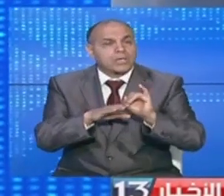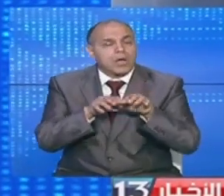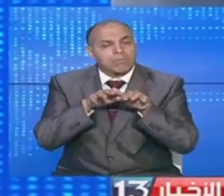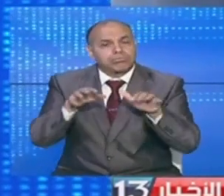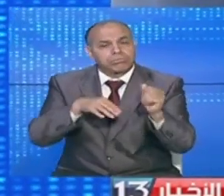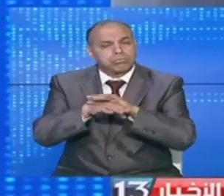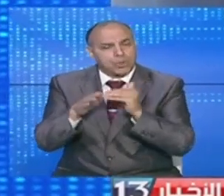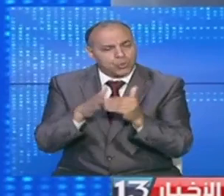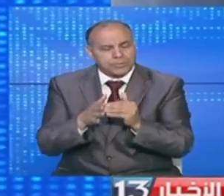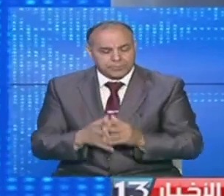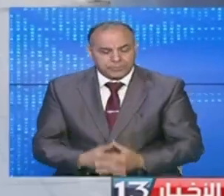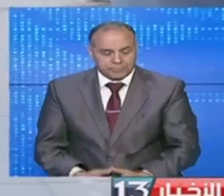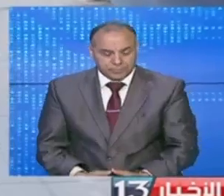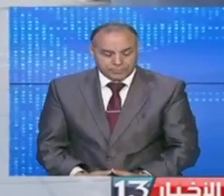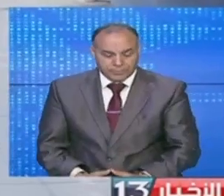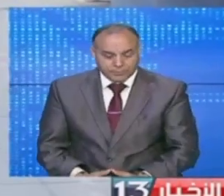انتشار فيروس كورونا.